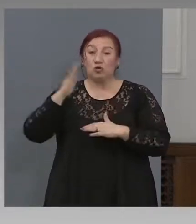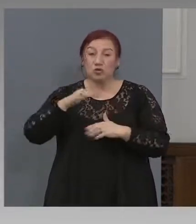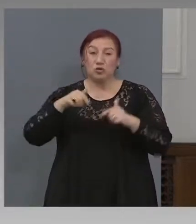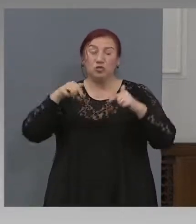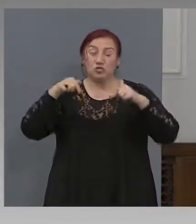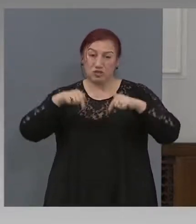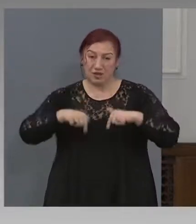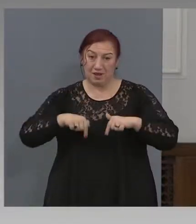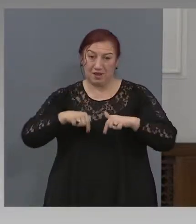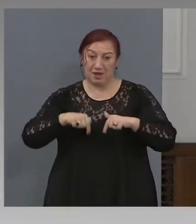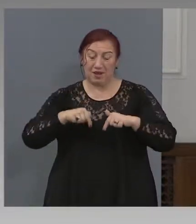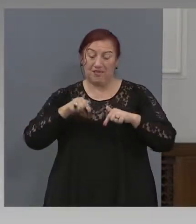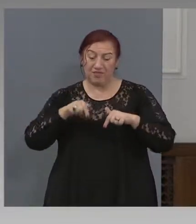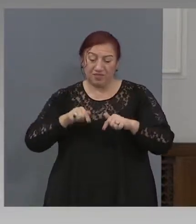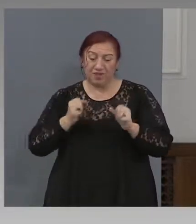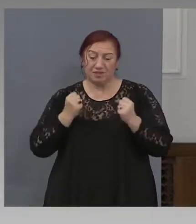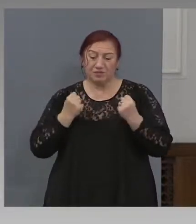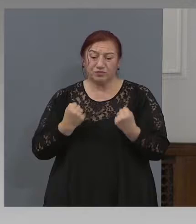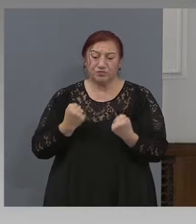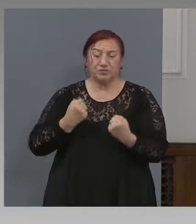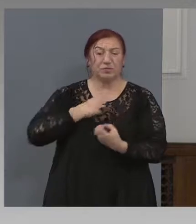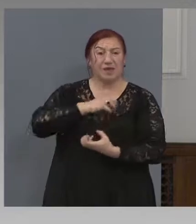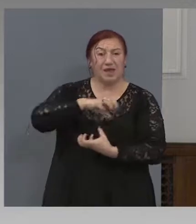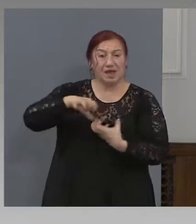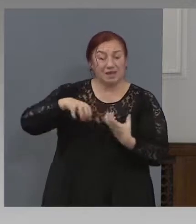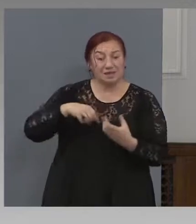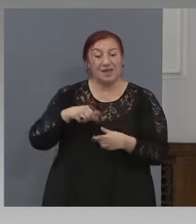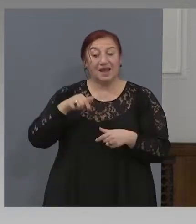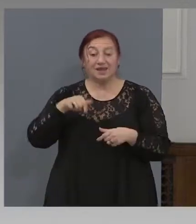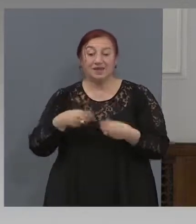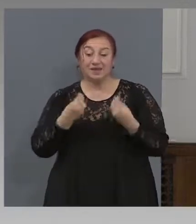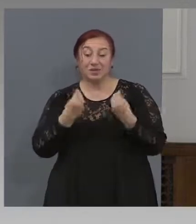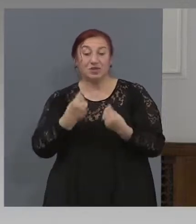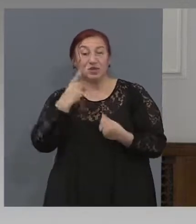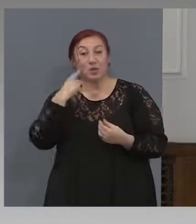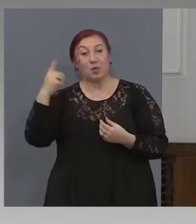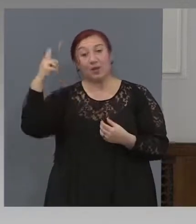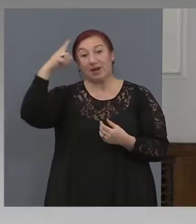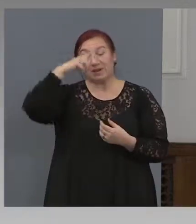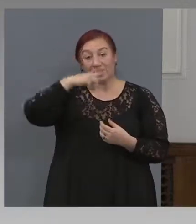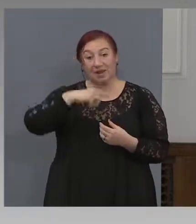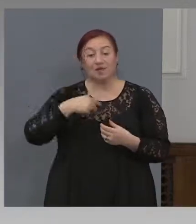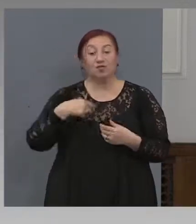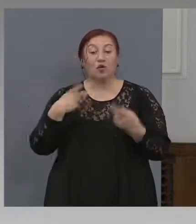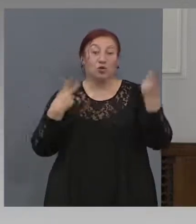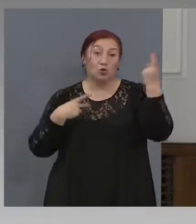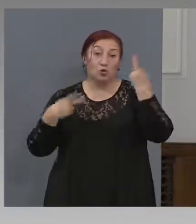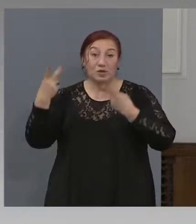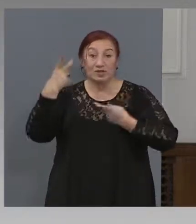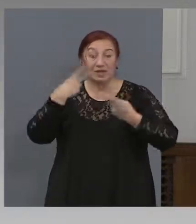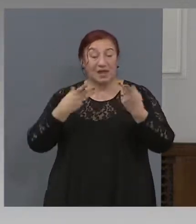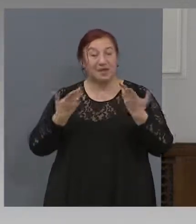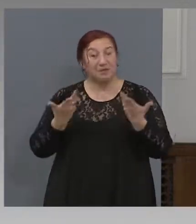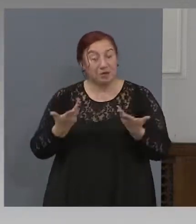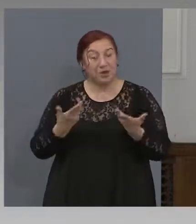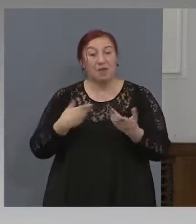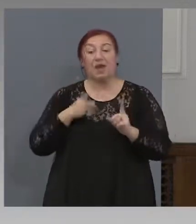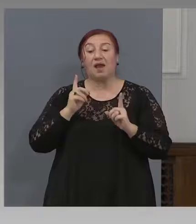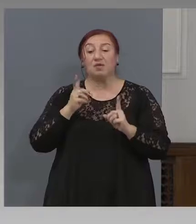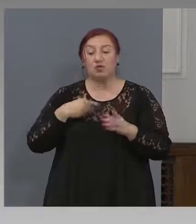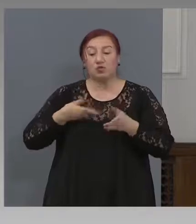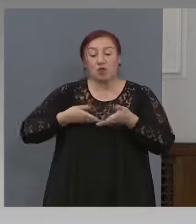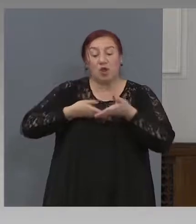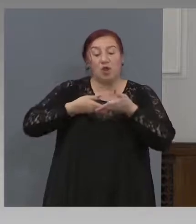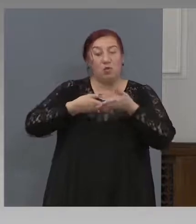криза. И от тази гледна точка днеска беше един добър ден, в който уточнихме кое може да ни помогне да